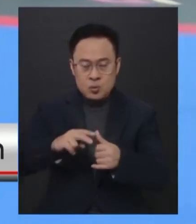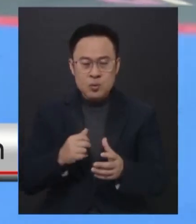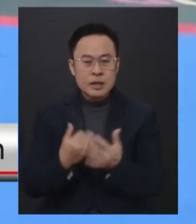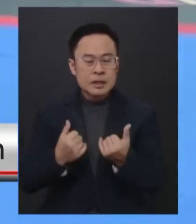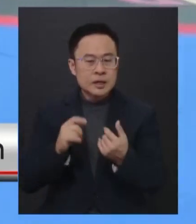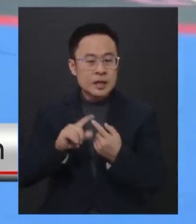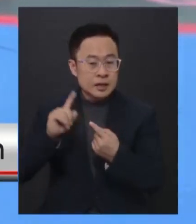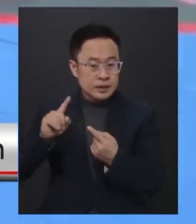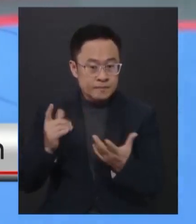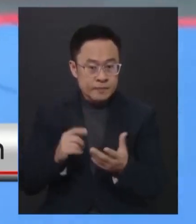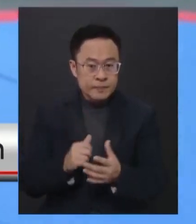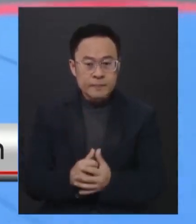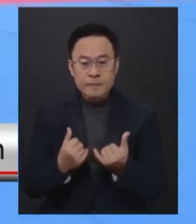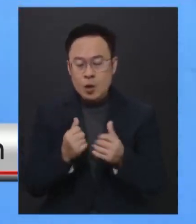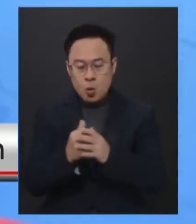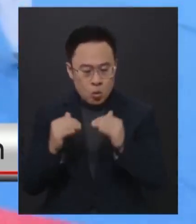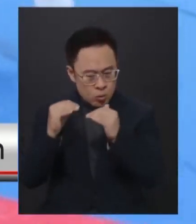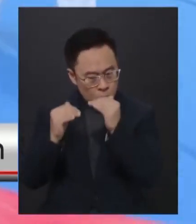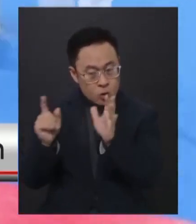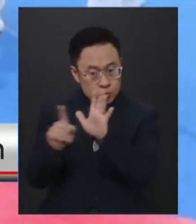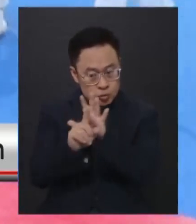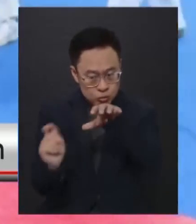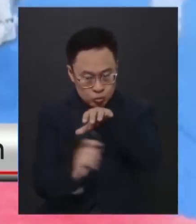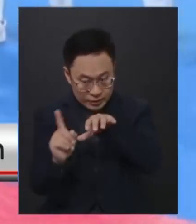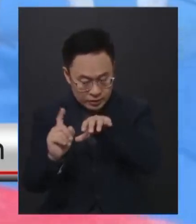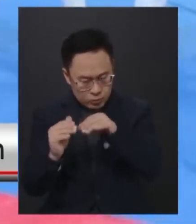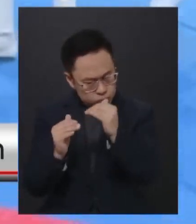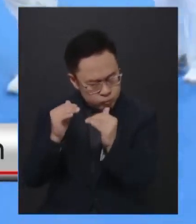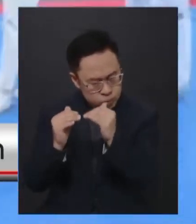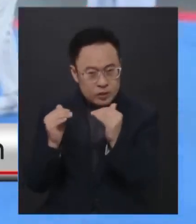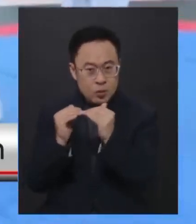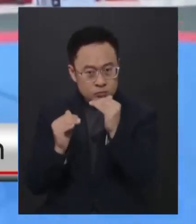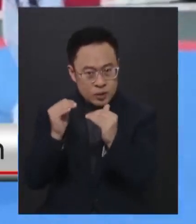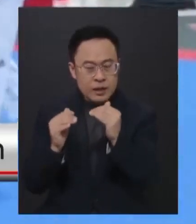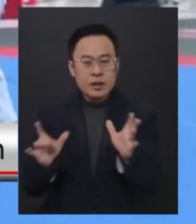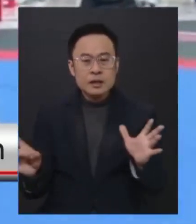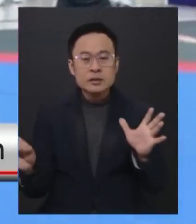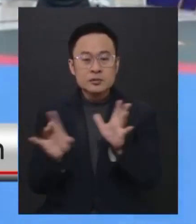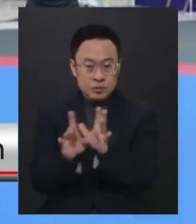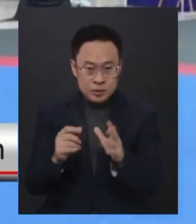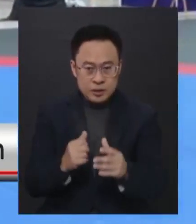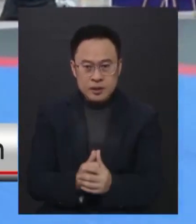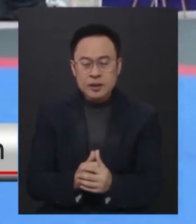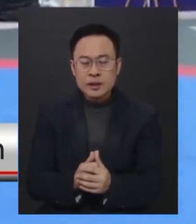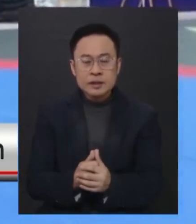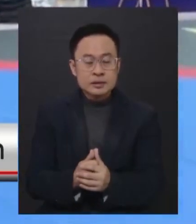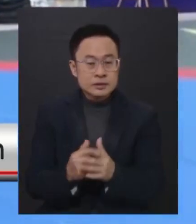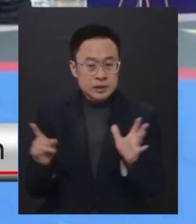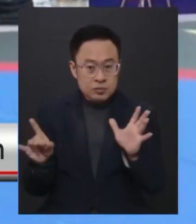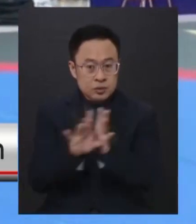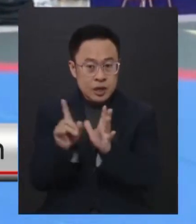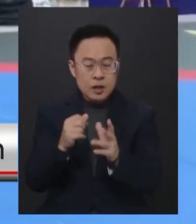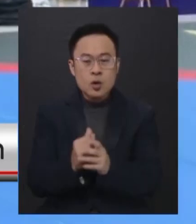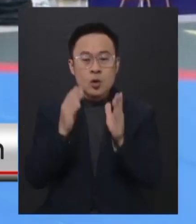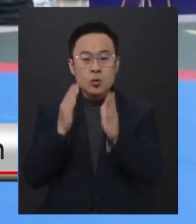กเนี่ยก็เตะกันสู้แบบสูสีเลยก่อนที่ท้ายยกค่ะจะเป็นทางด้านของไอริสานะคะที่เตะ